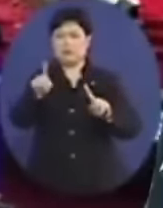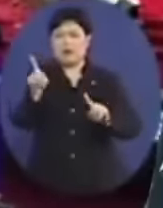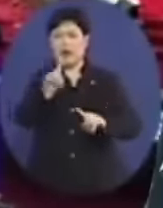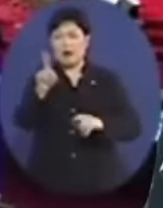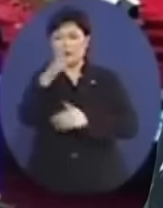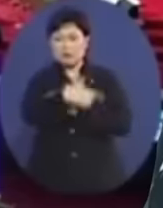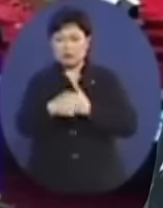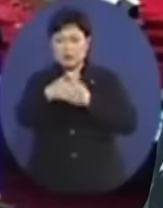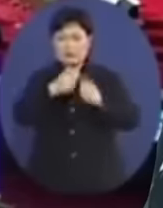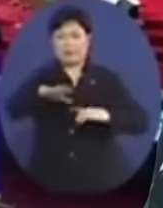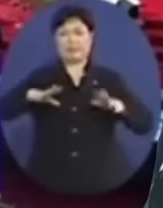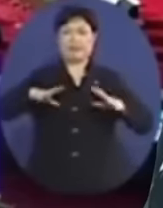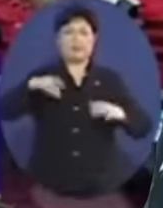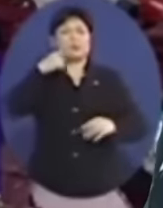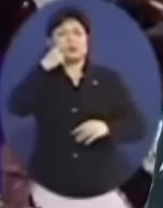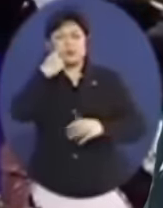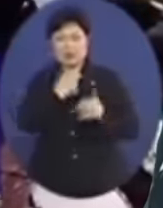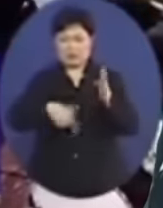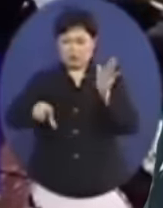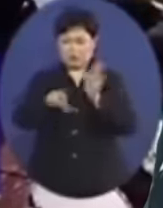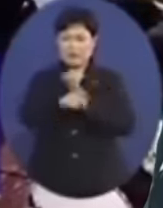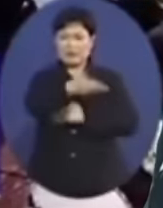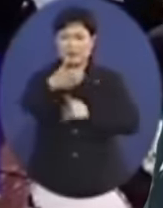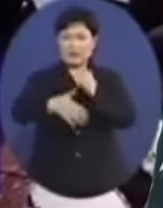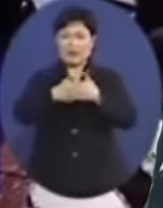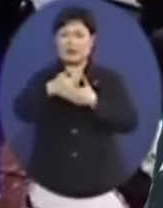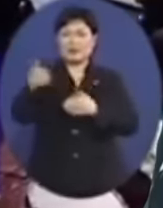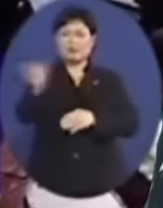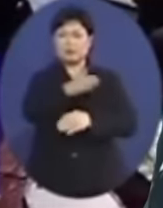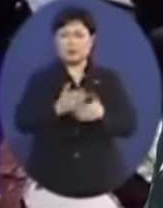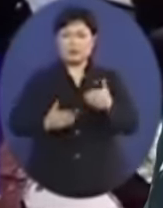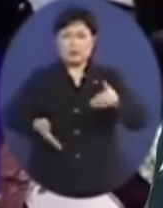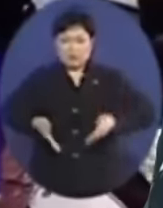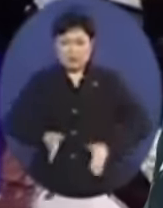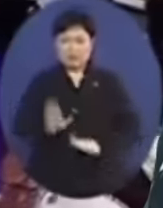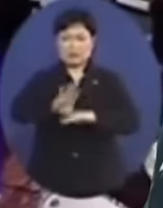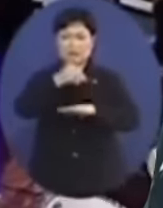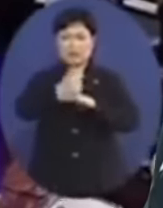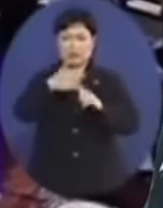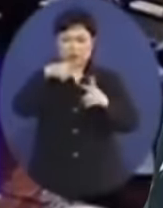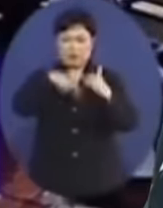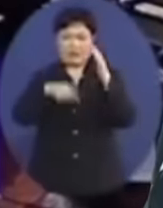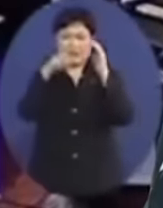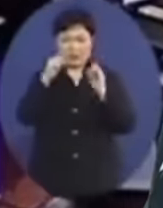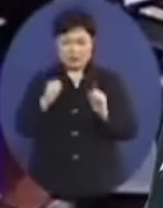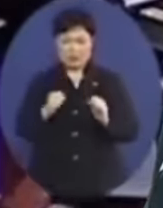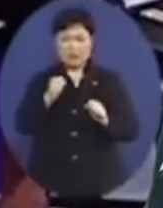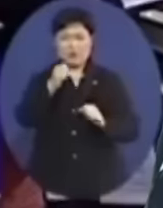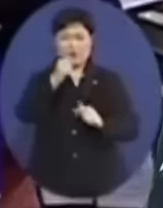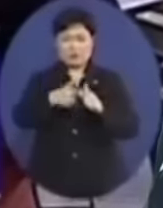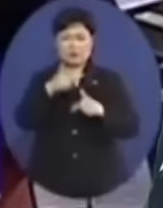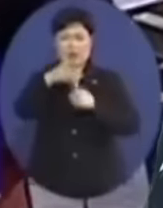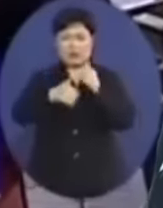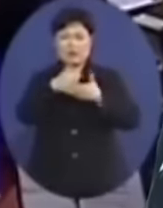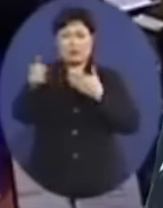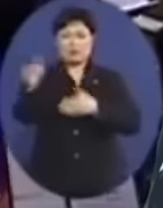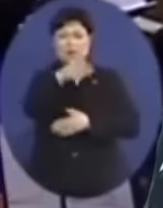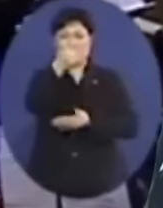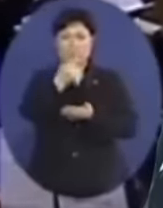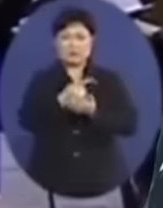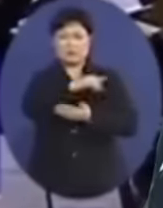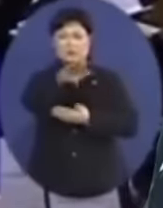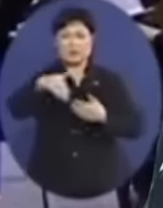하나님 앞에서 자랑하지 못하게 하려 하심이라 너희는 하나님께로부터 나서 그리스도 예수 안에 있고 예수는 하나님께로부터 나와서 우리에게